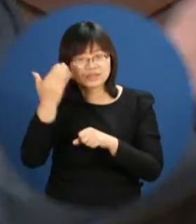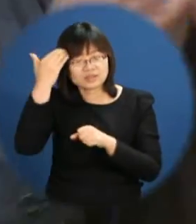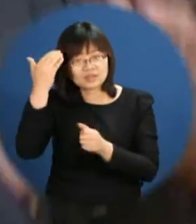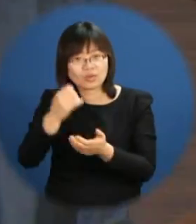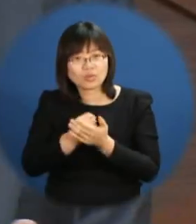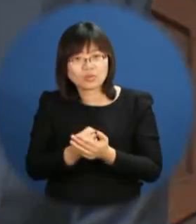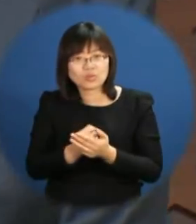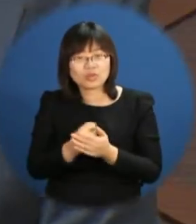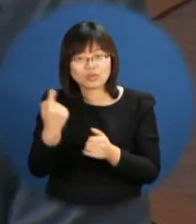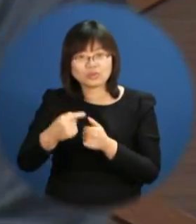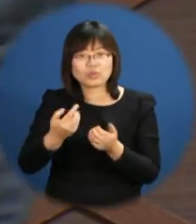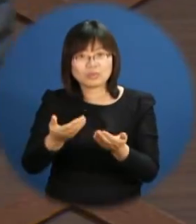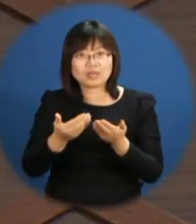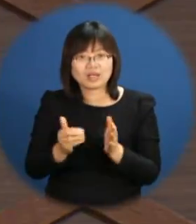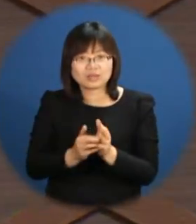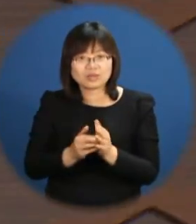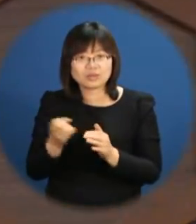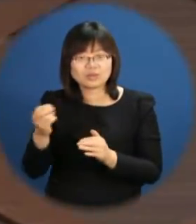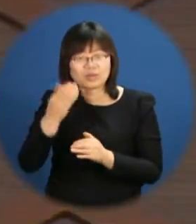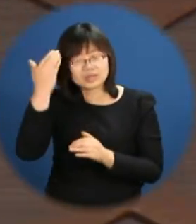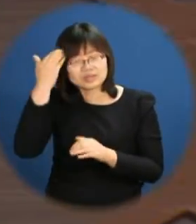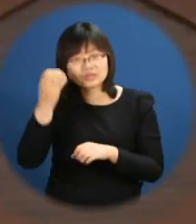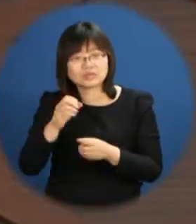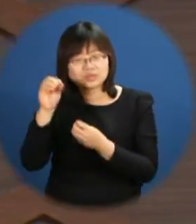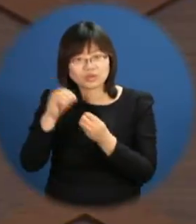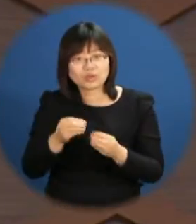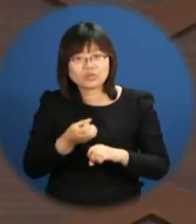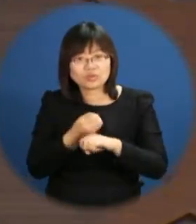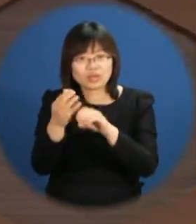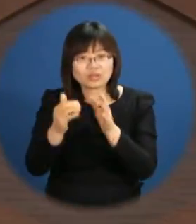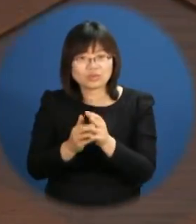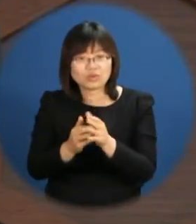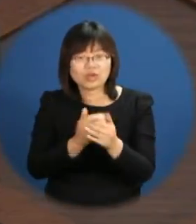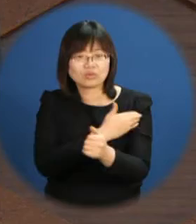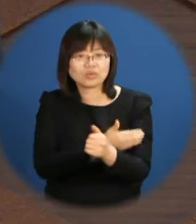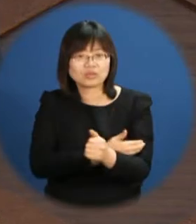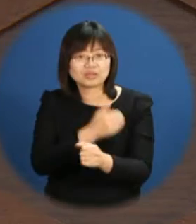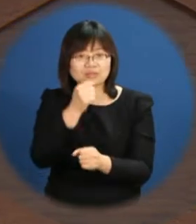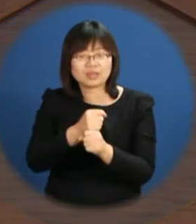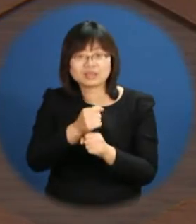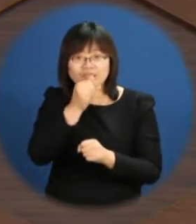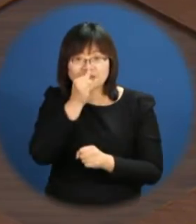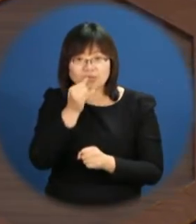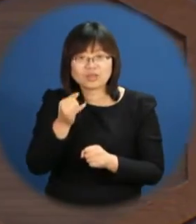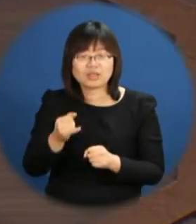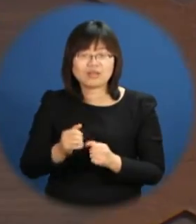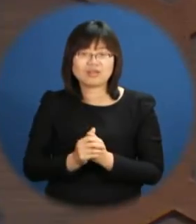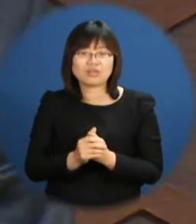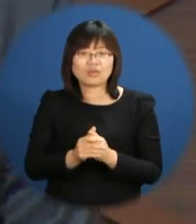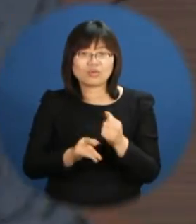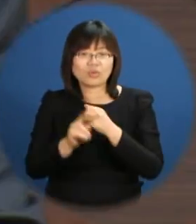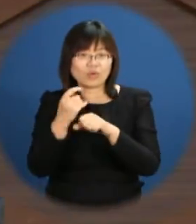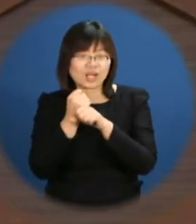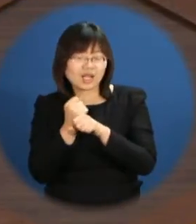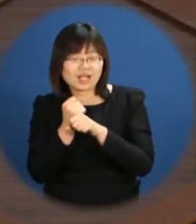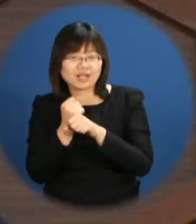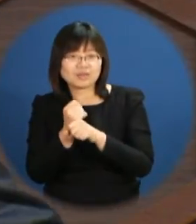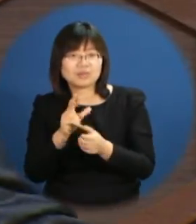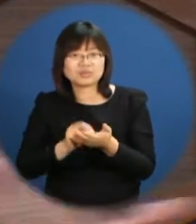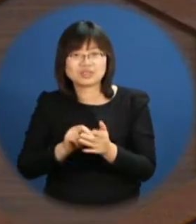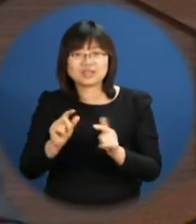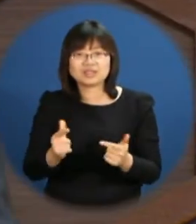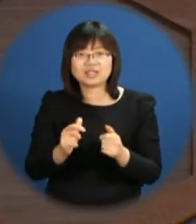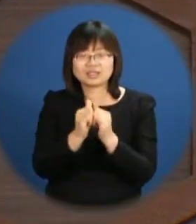과학 교육을 받았고 그 지식을 전수 했고 권위를 세웠고 이게 이제 꼭 화학부 4 문제가 아니라 이제